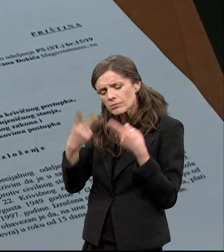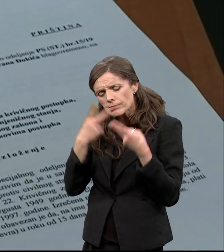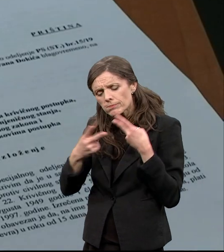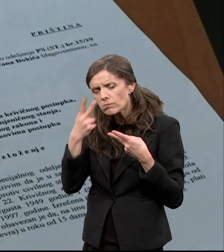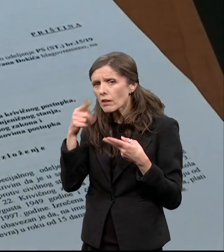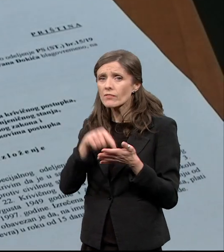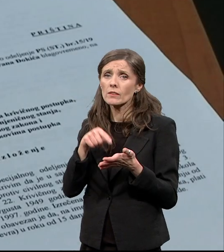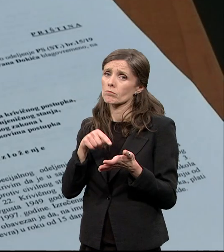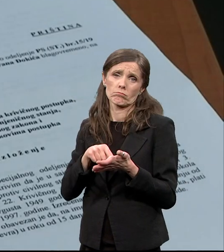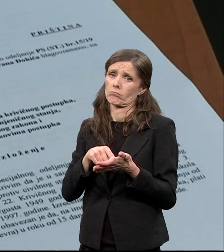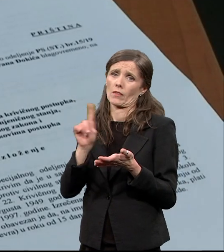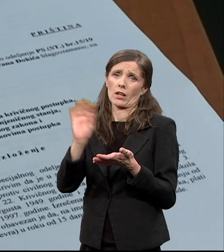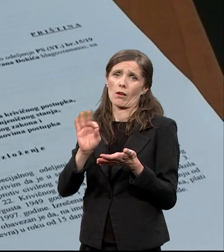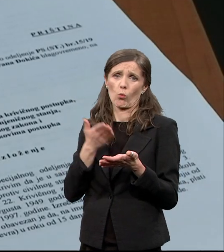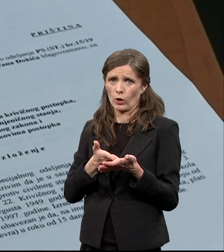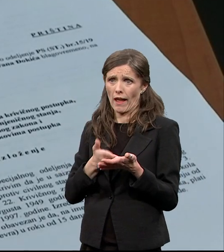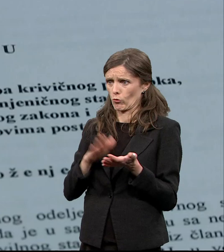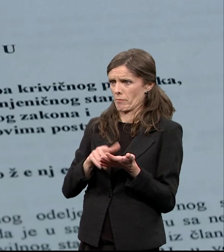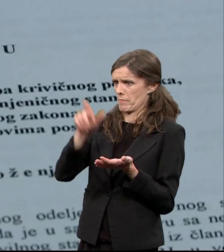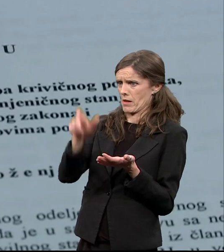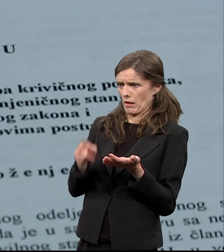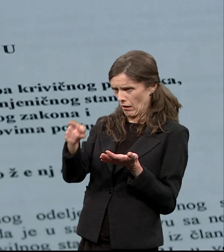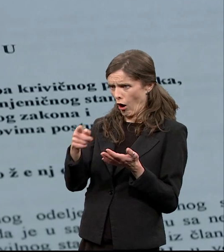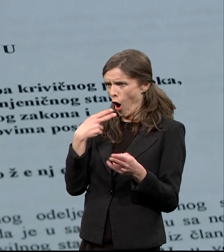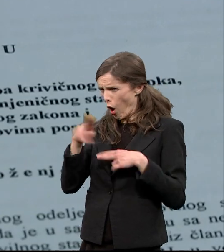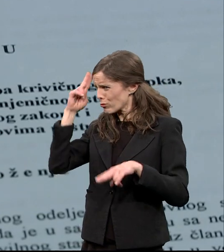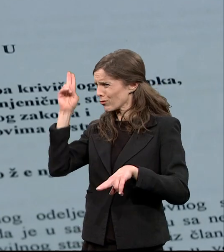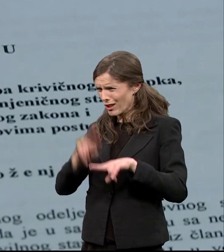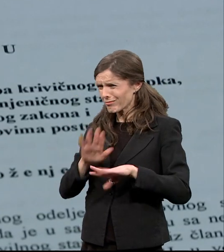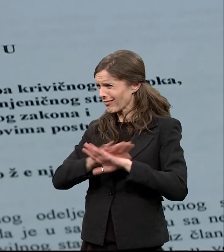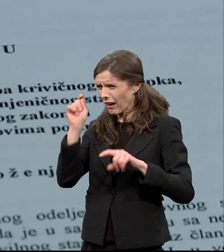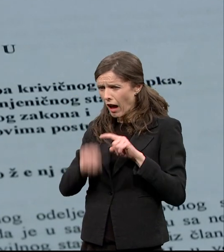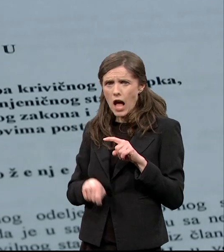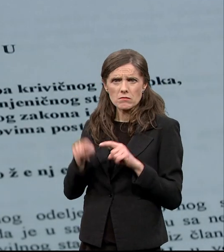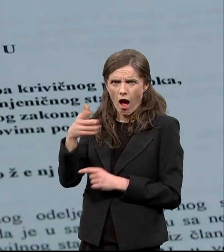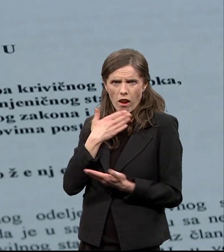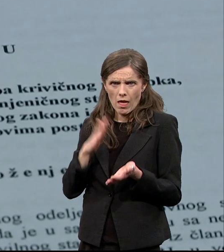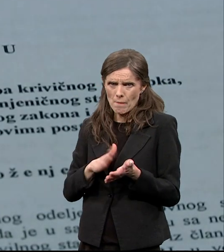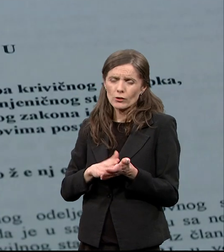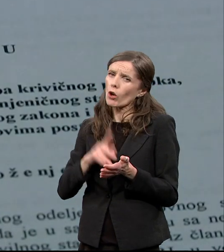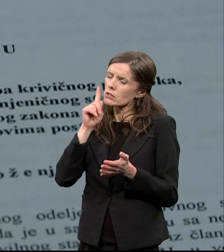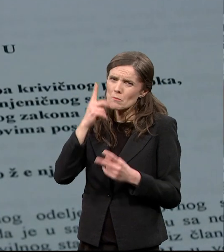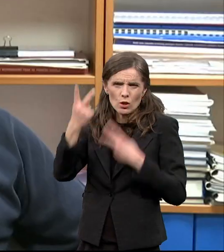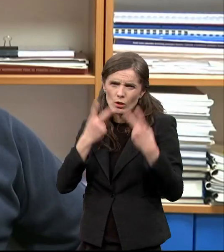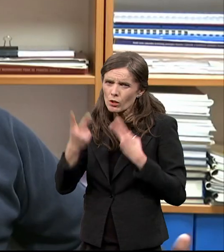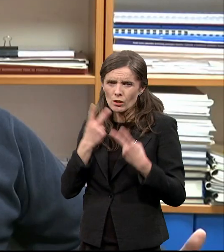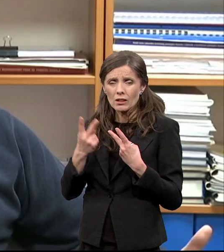vas, ovo nije u redu, ovaj čovjek je osuđen bez dokaza. Ili da se da